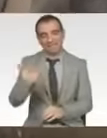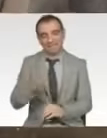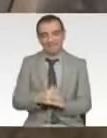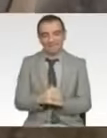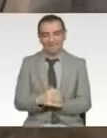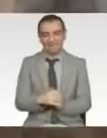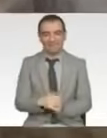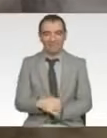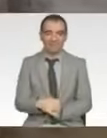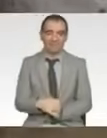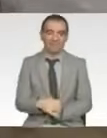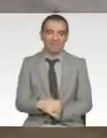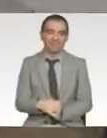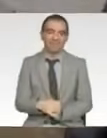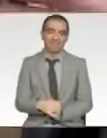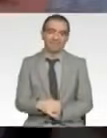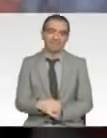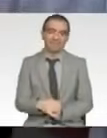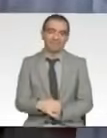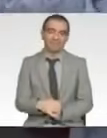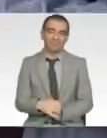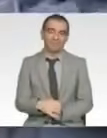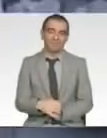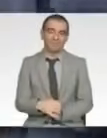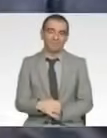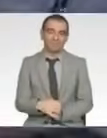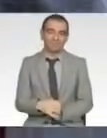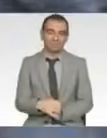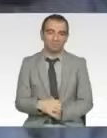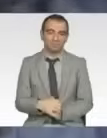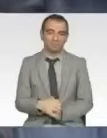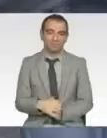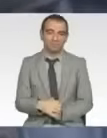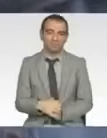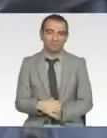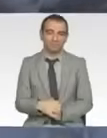gitsin. Gel bakayım. Gel bakayım annenin yanına.